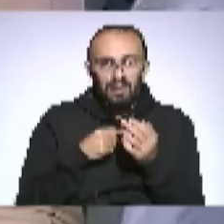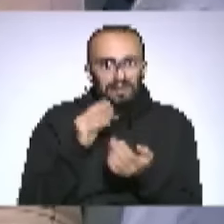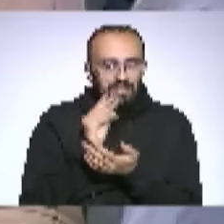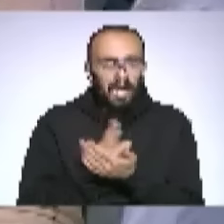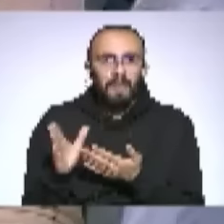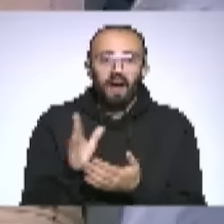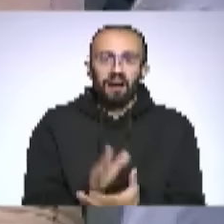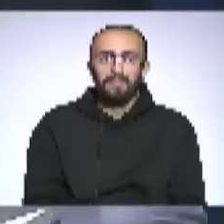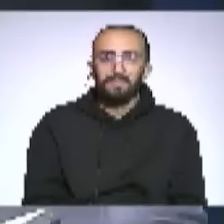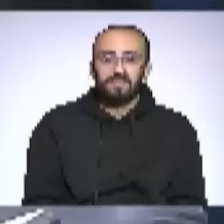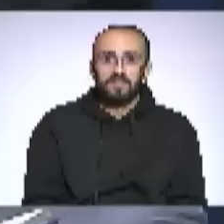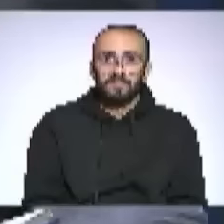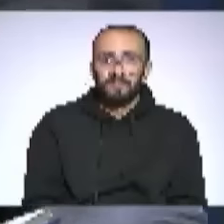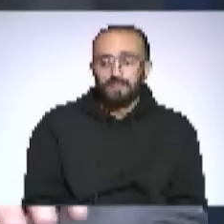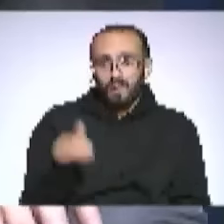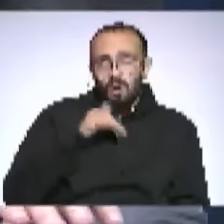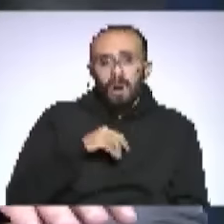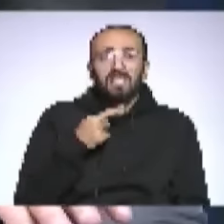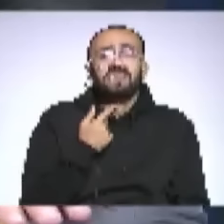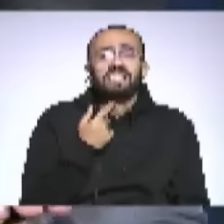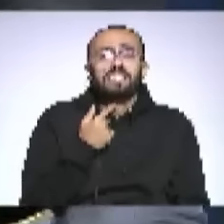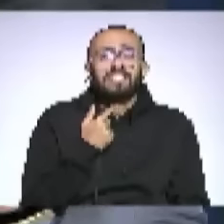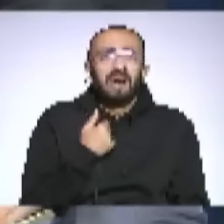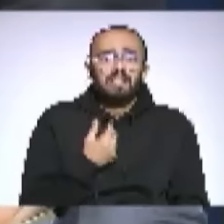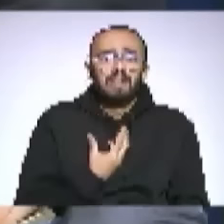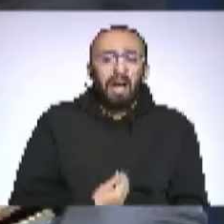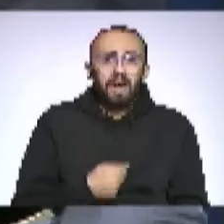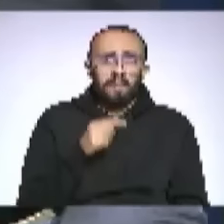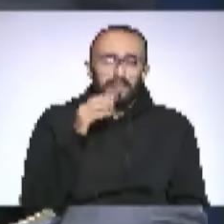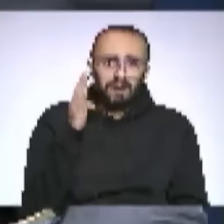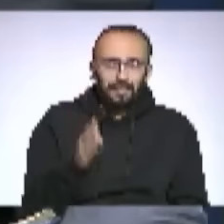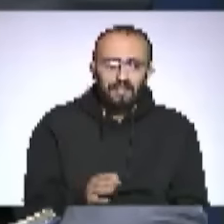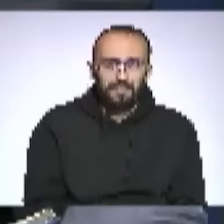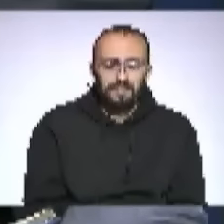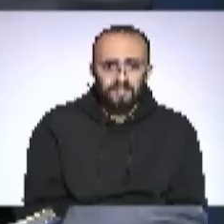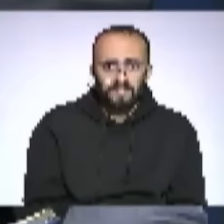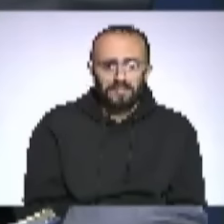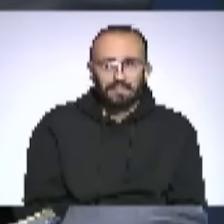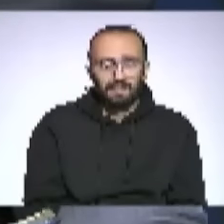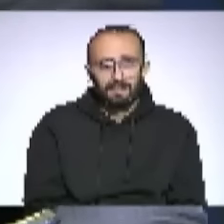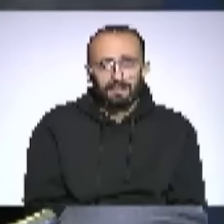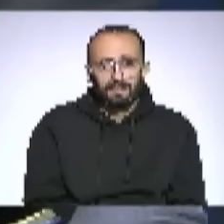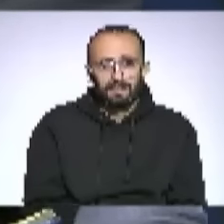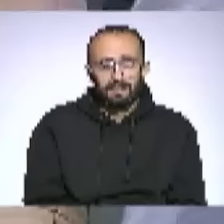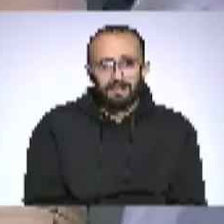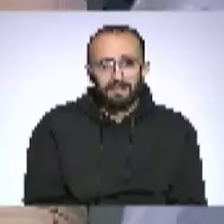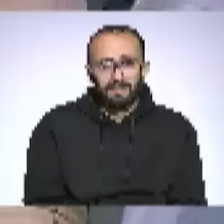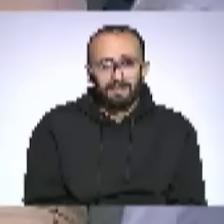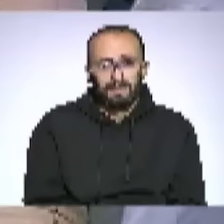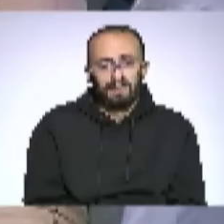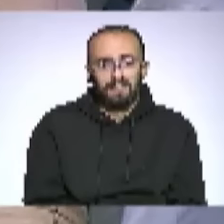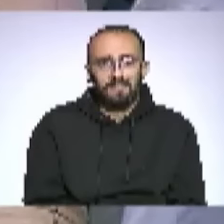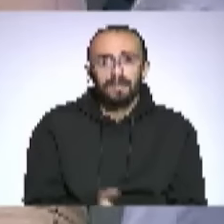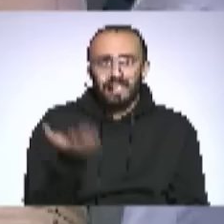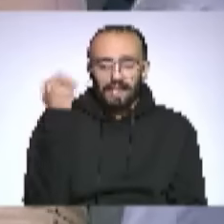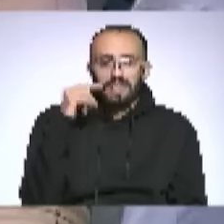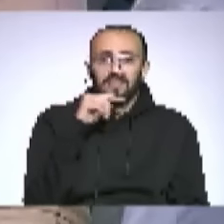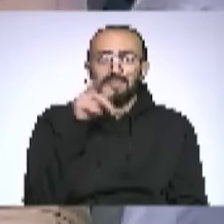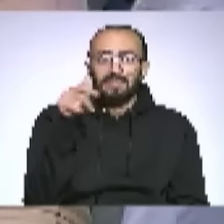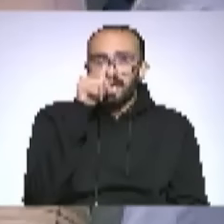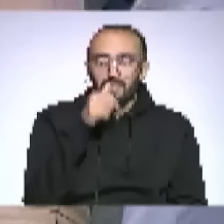تسامح بدليل ان انا نفسها ترتاح فبغب لنا الح حقيقه ا وكانت زعلانه مني انها